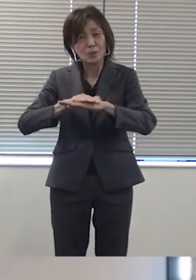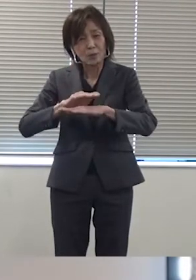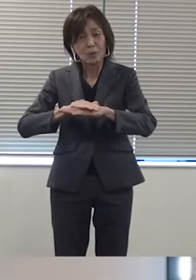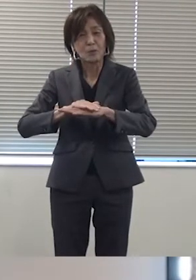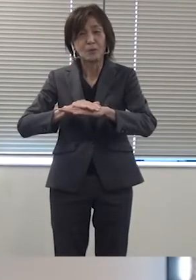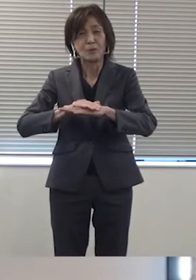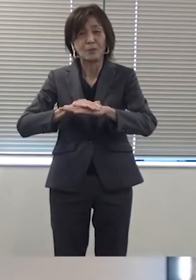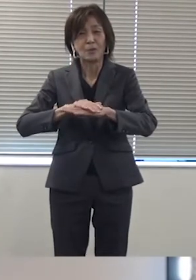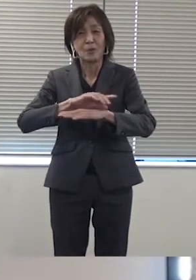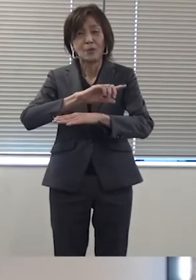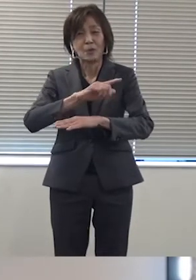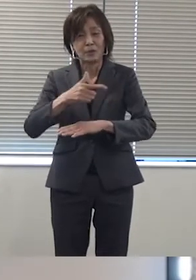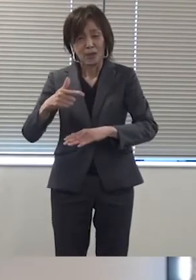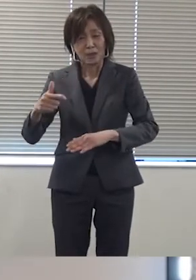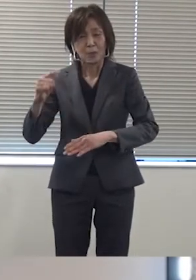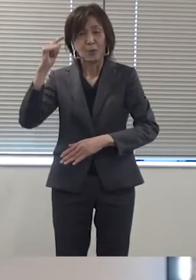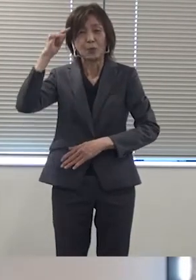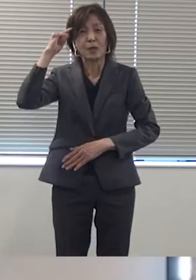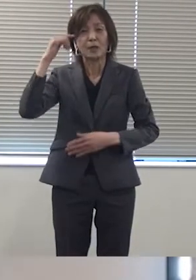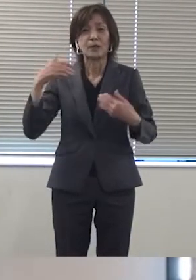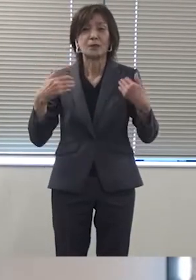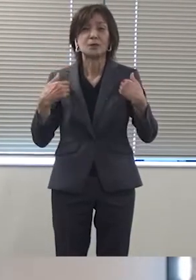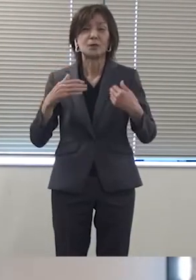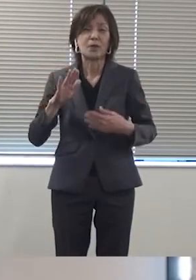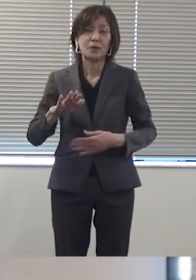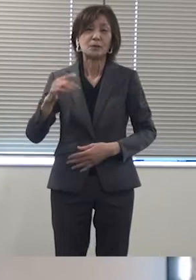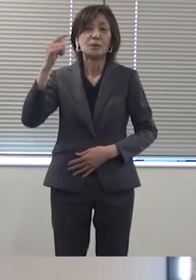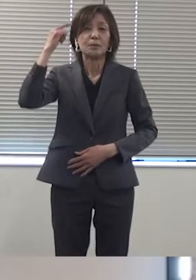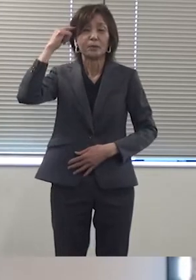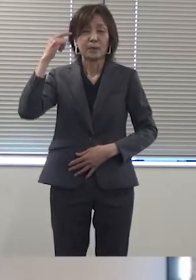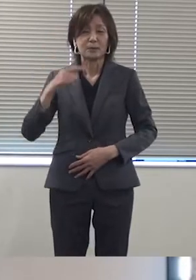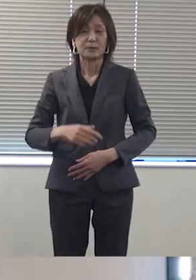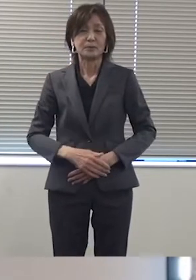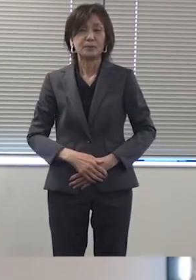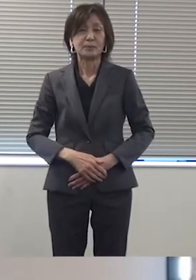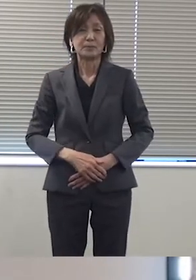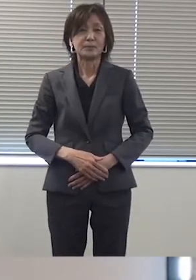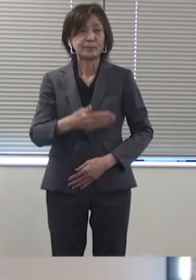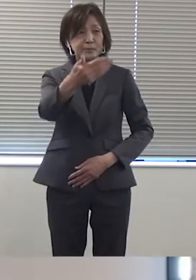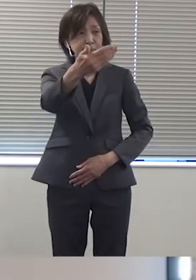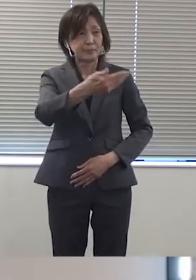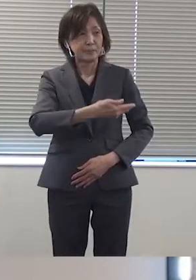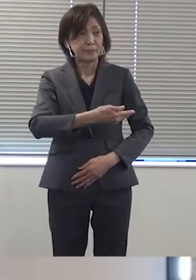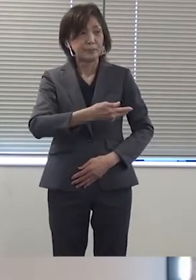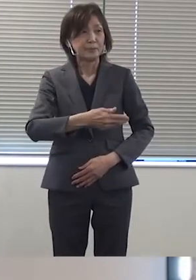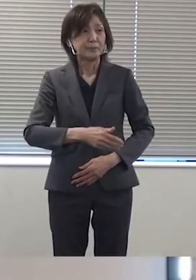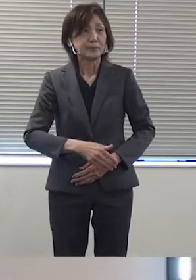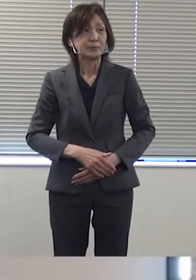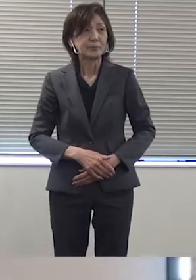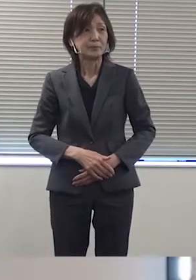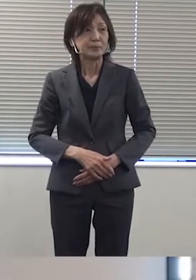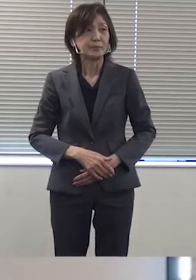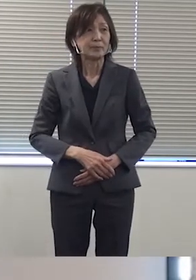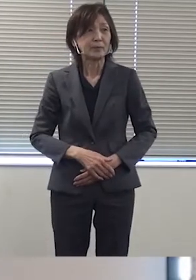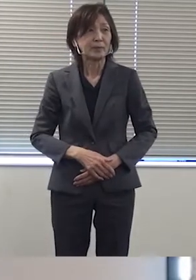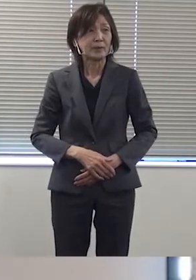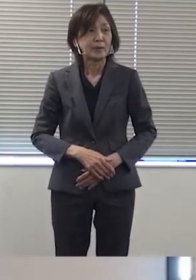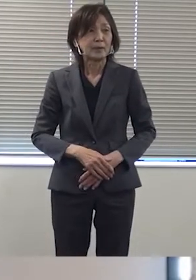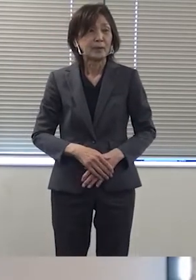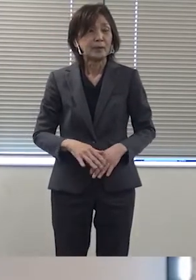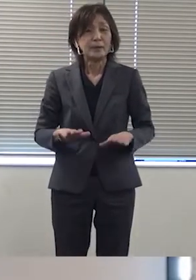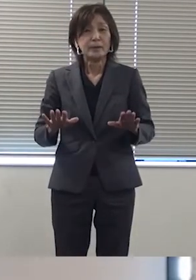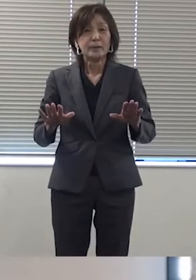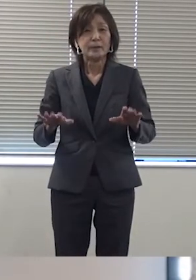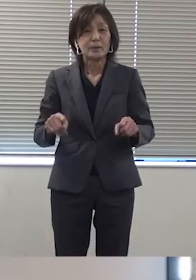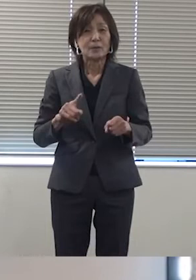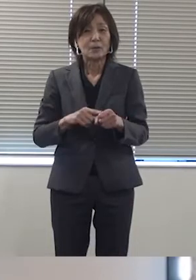中に策定はされるという、 それで、全部ソロのフルスペックソロのは多分もっとかかるので、あの優先